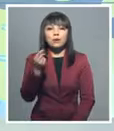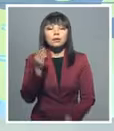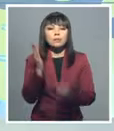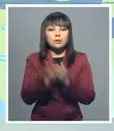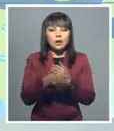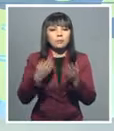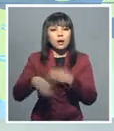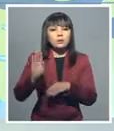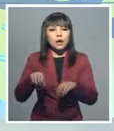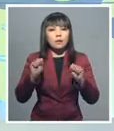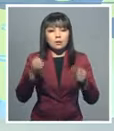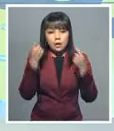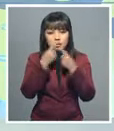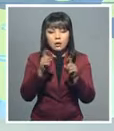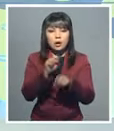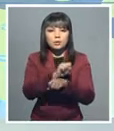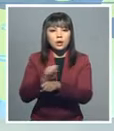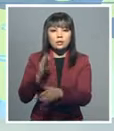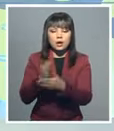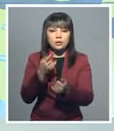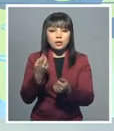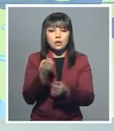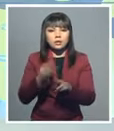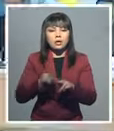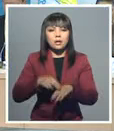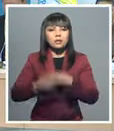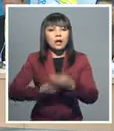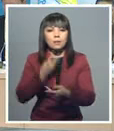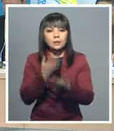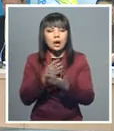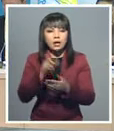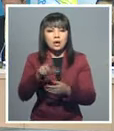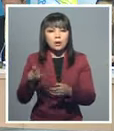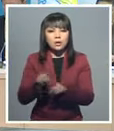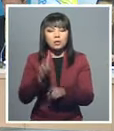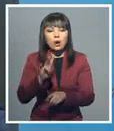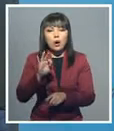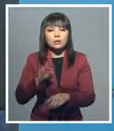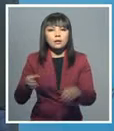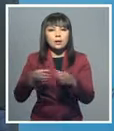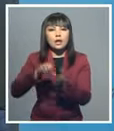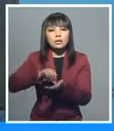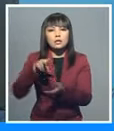Пара бер де бара бер дейтіндерге тосқауыл қою жолында тағы бір қадам жасалды. Азаматтық альянс пен Нұр Отан партиясы бірлесіп